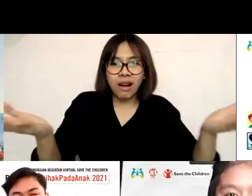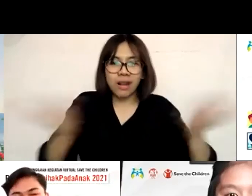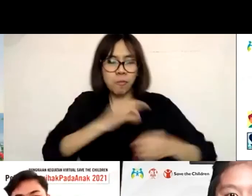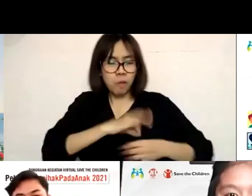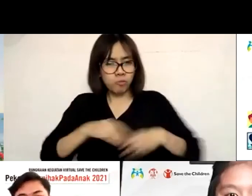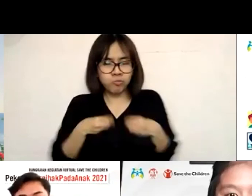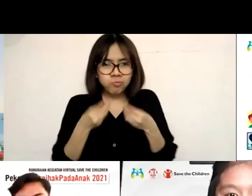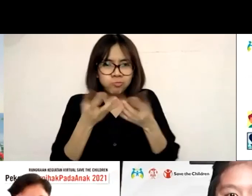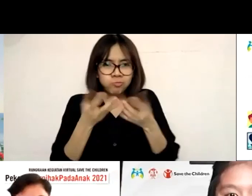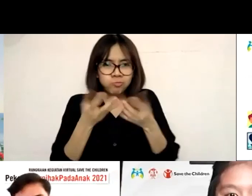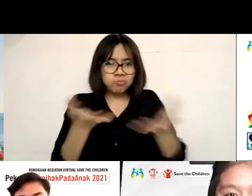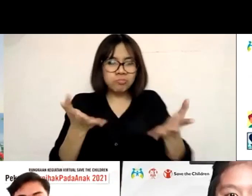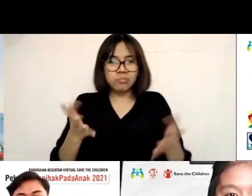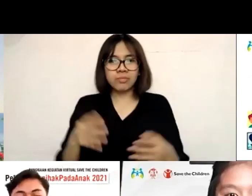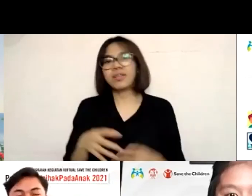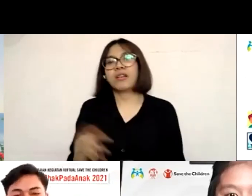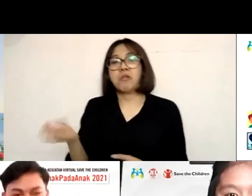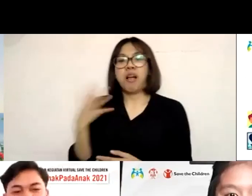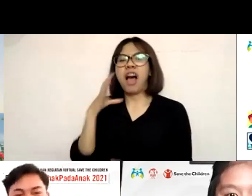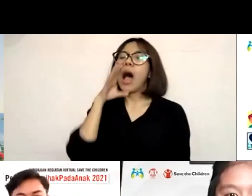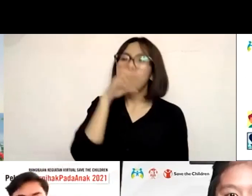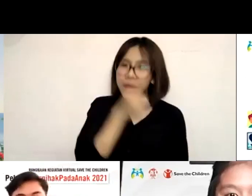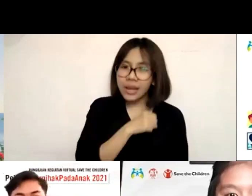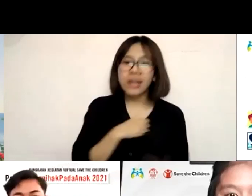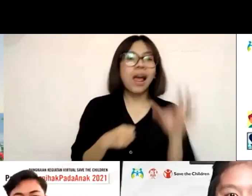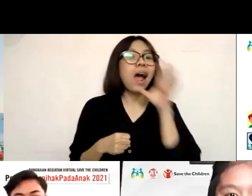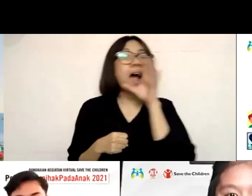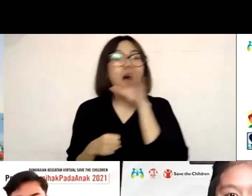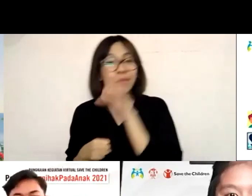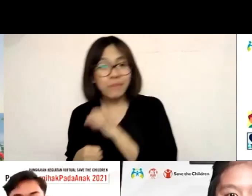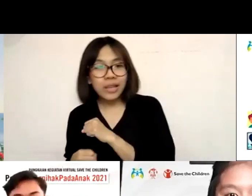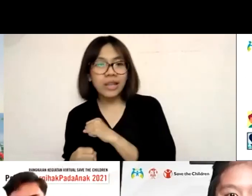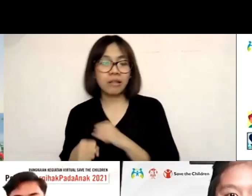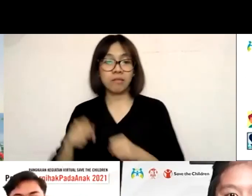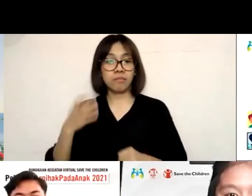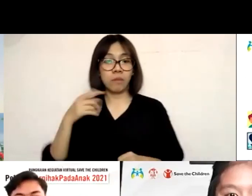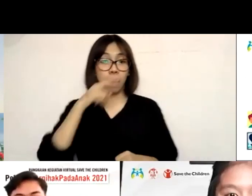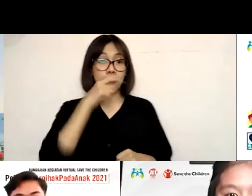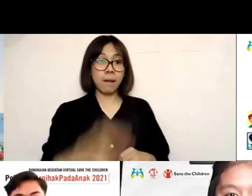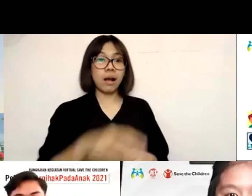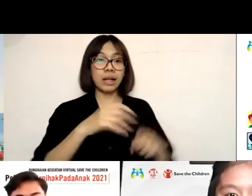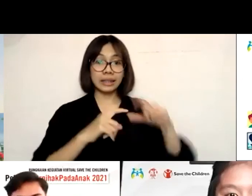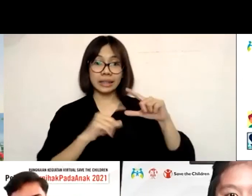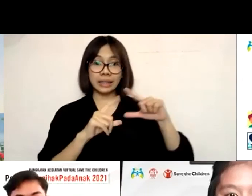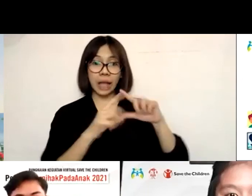Amin ya robbal alamin. Amin, amin ya robbal Aji alamin. menjadi kebanggaan orang tua ya.